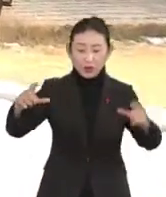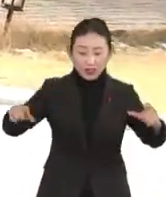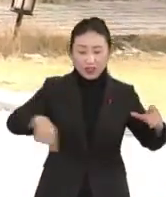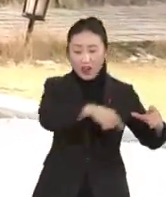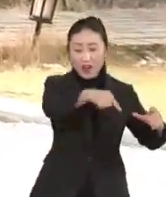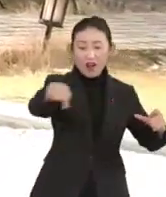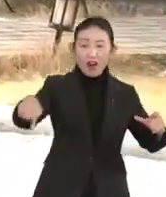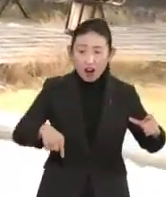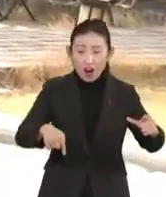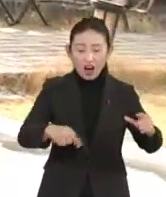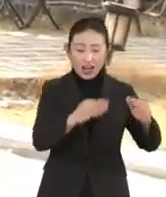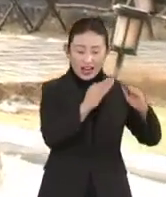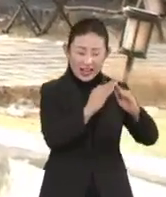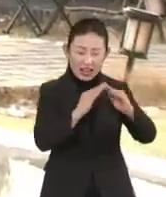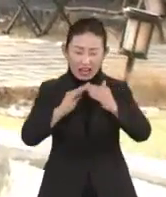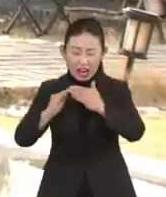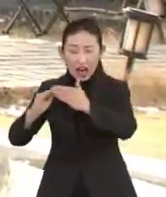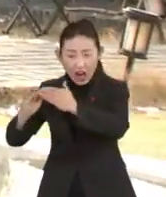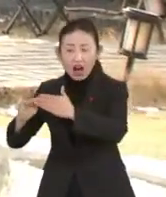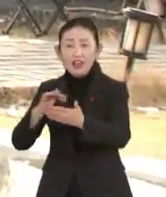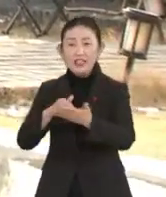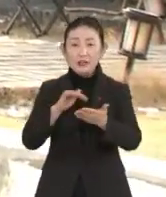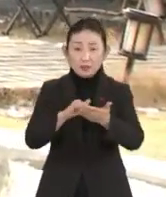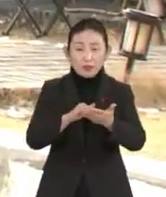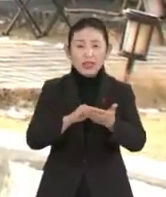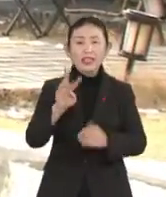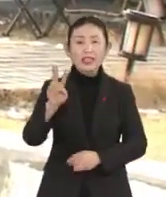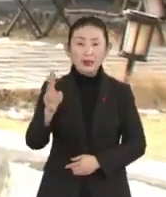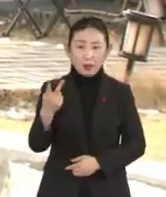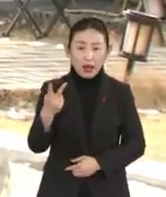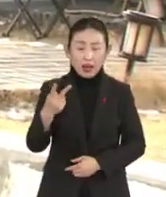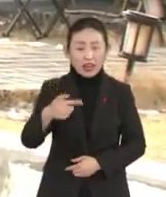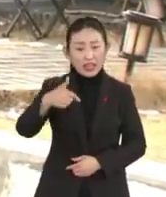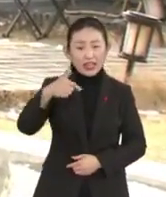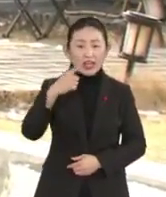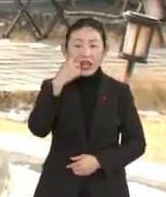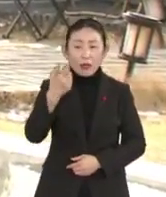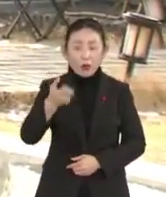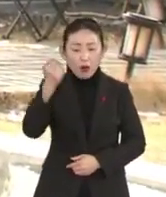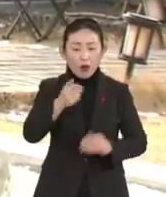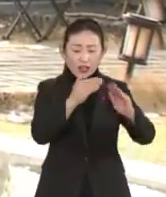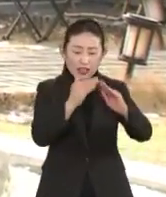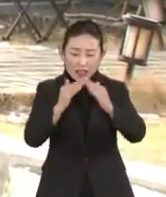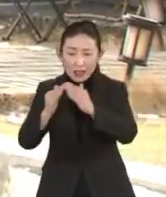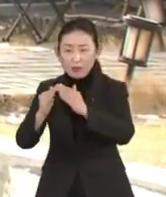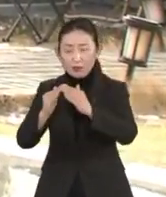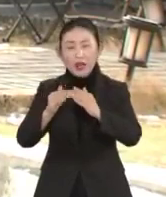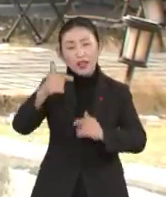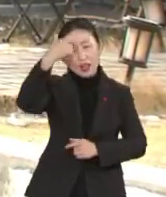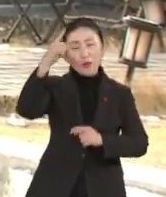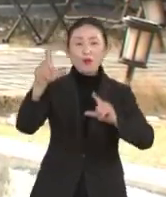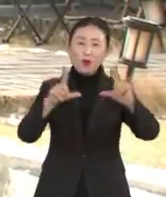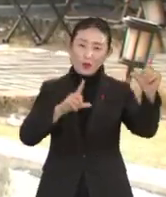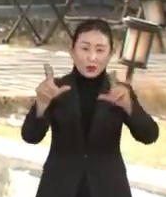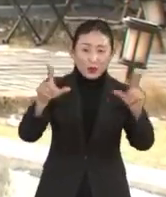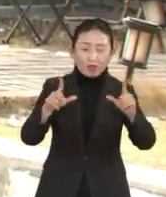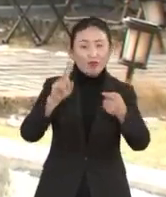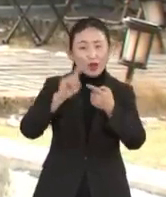제곱미터 200여 세대의 구옥과 적산 가옥들이 시간이 멈춘듯한 추억의 공간으로 변신해